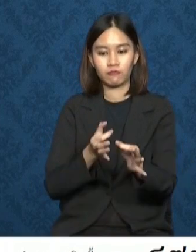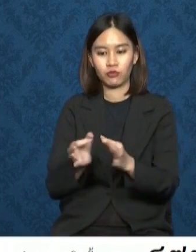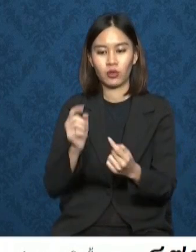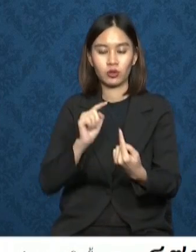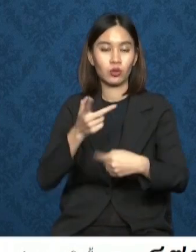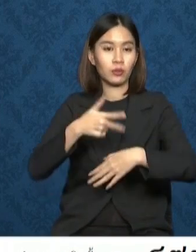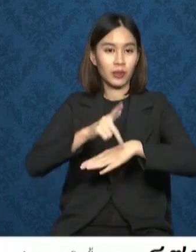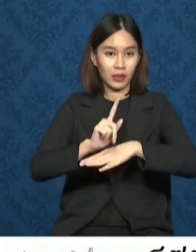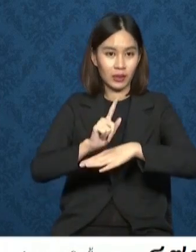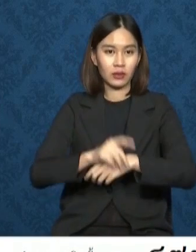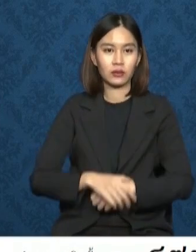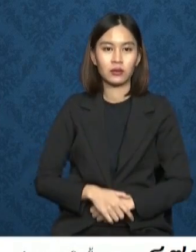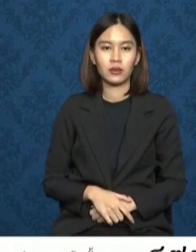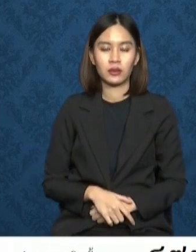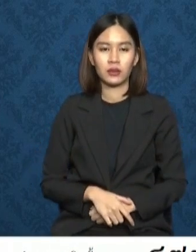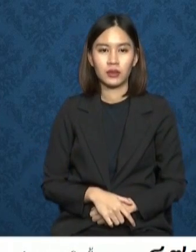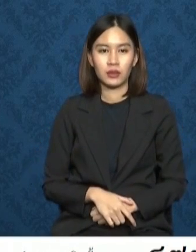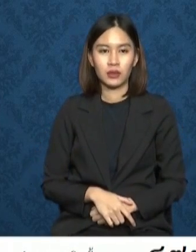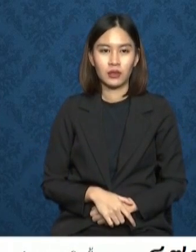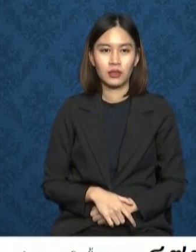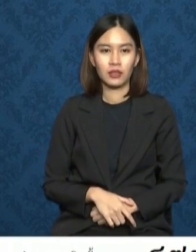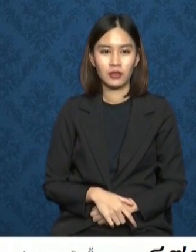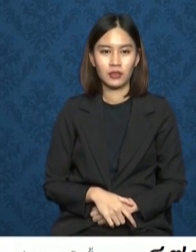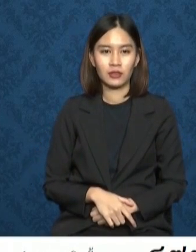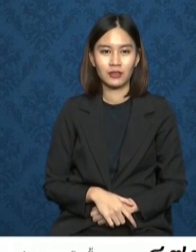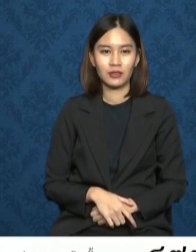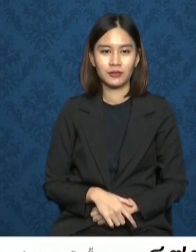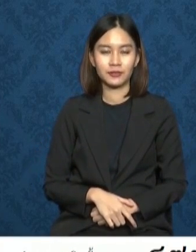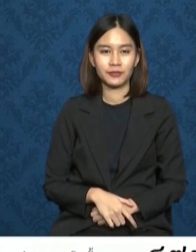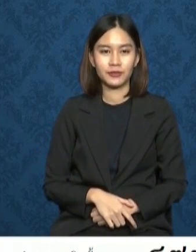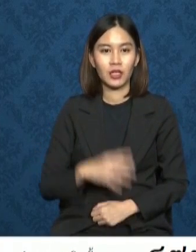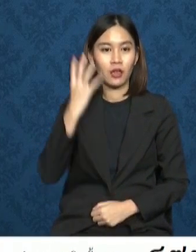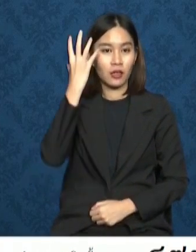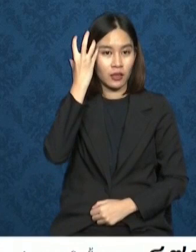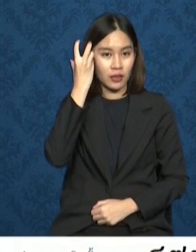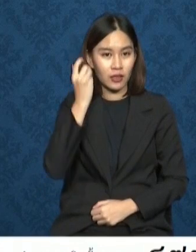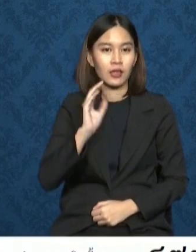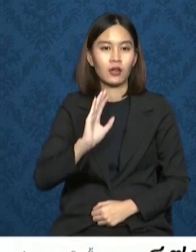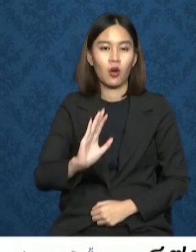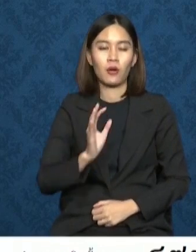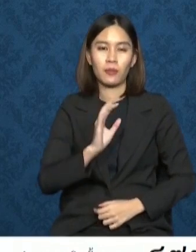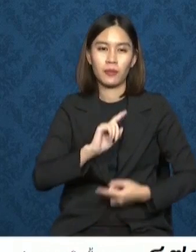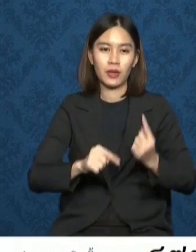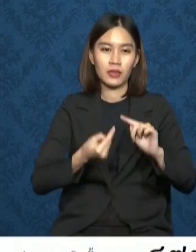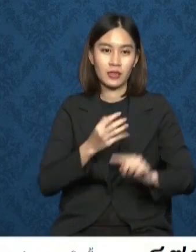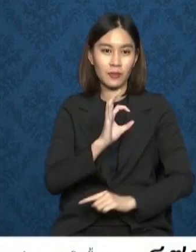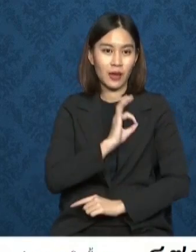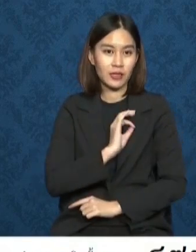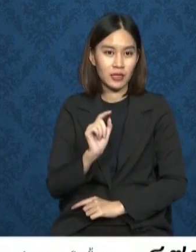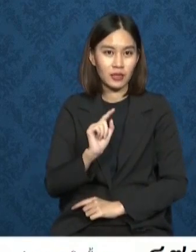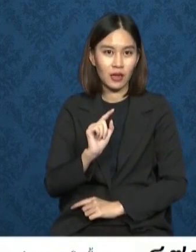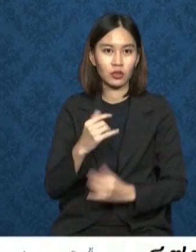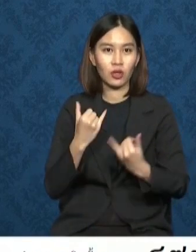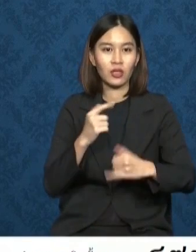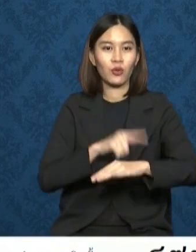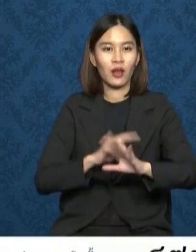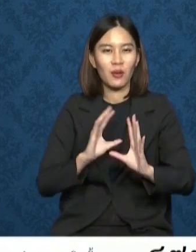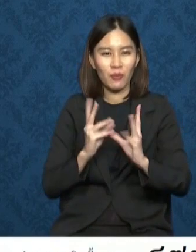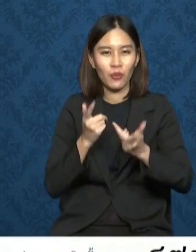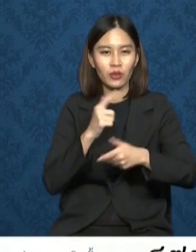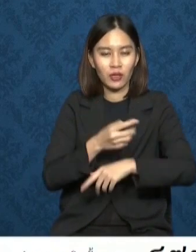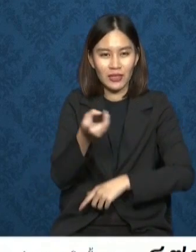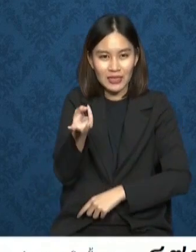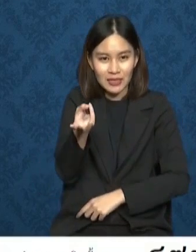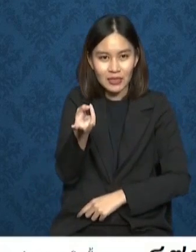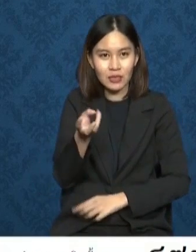ประธานไปข้อกังวลของเพื่อสมาชิกได้รับแจ้งว่าหมดเวลาแล้วขออีกนิดเดียว